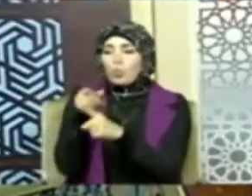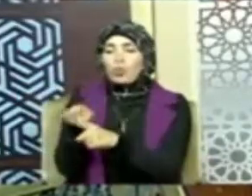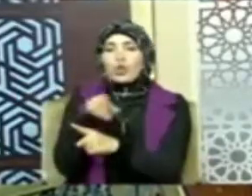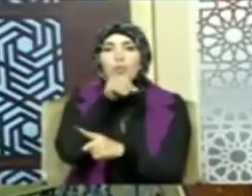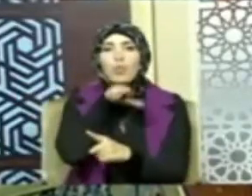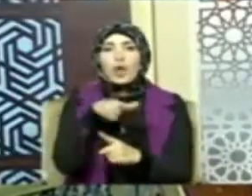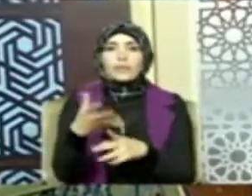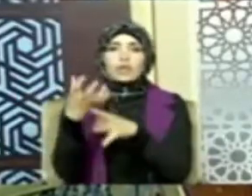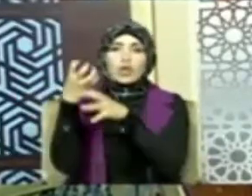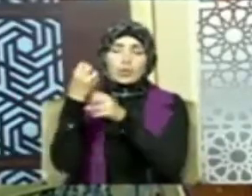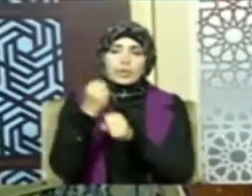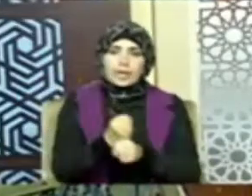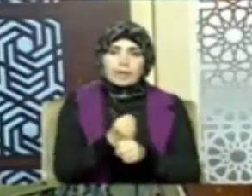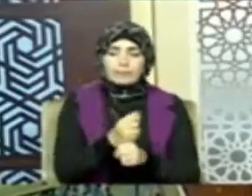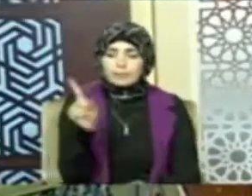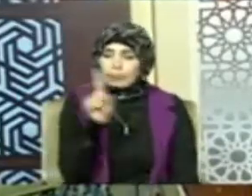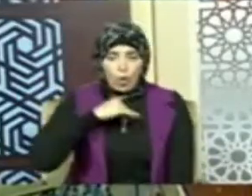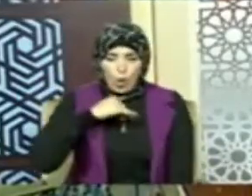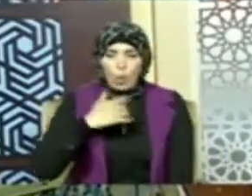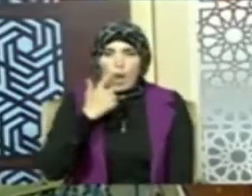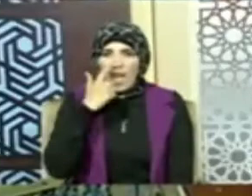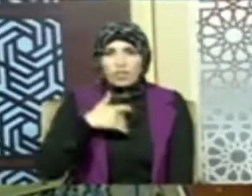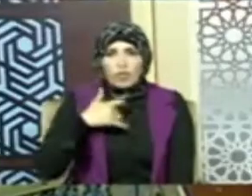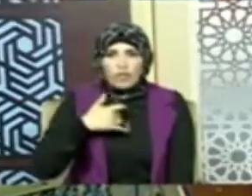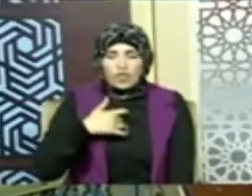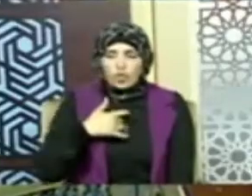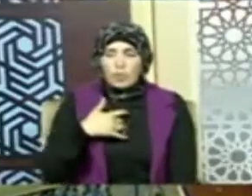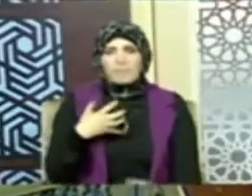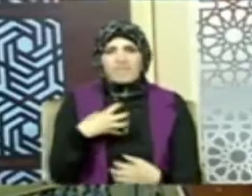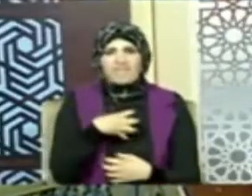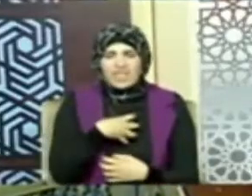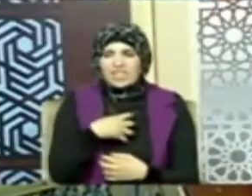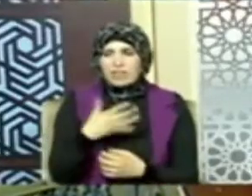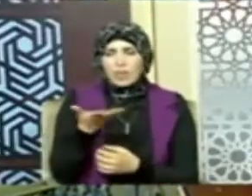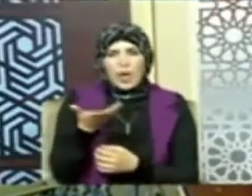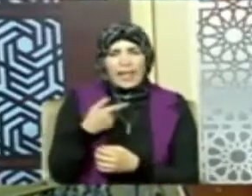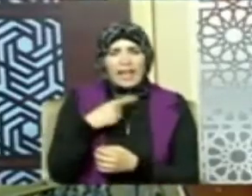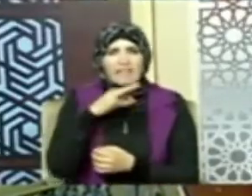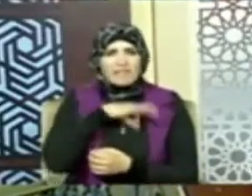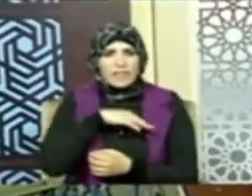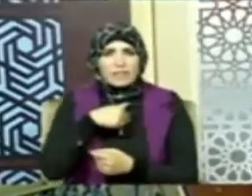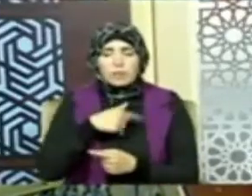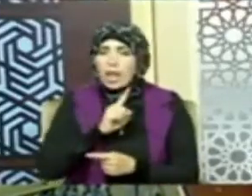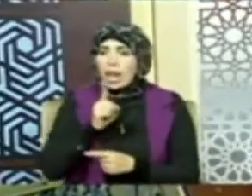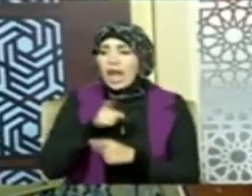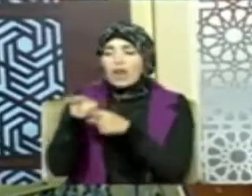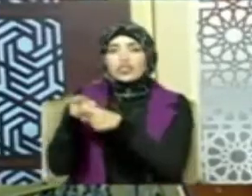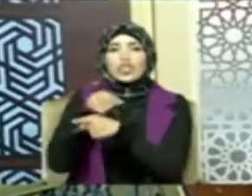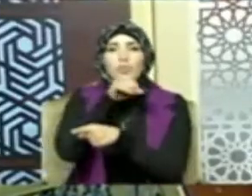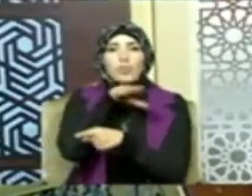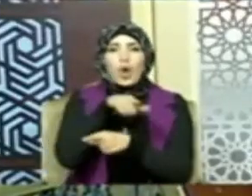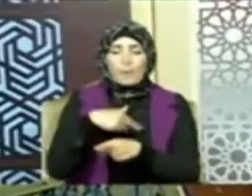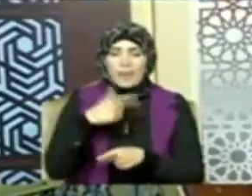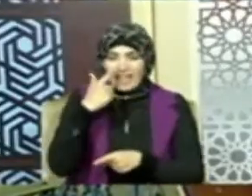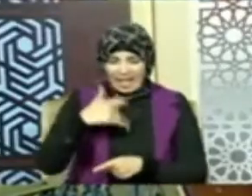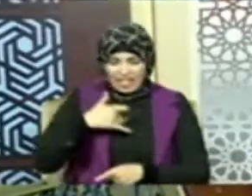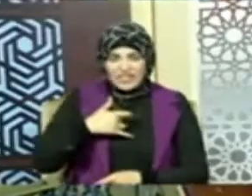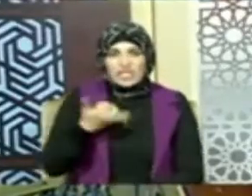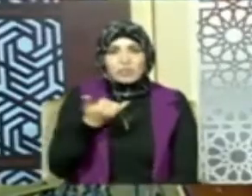إليهم ولا يجدون في صدورهم حاجة مما أوتوا ويؤثرون